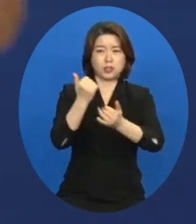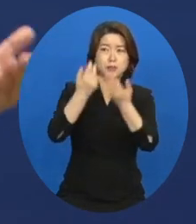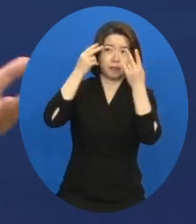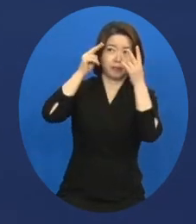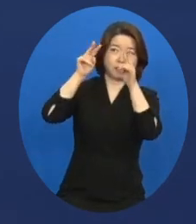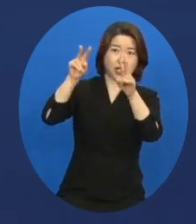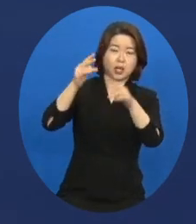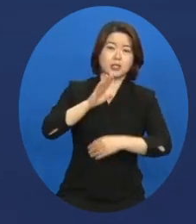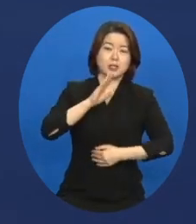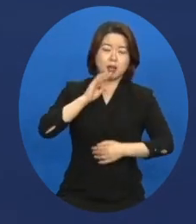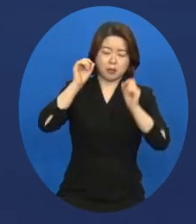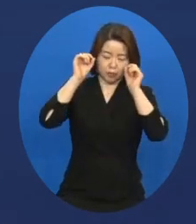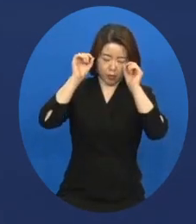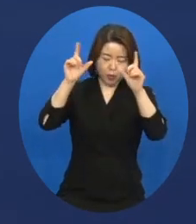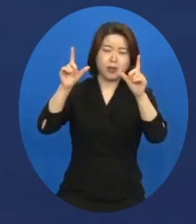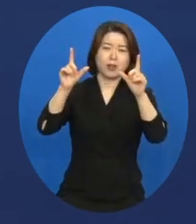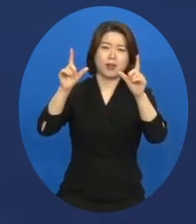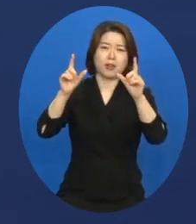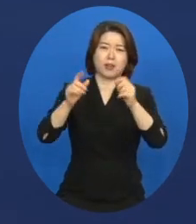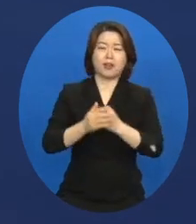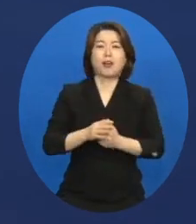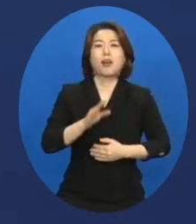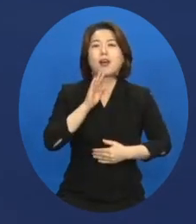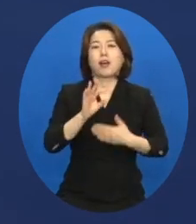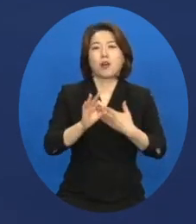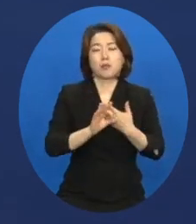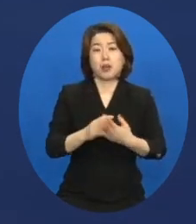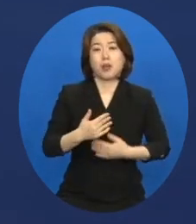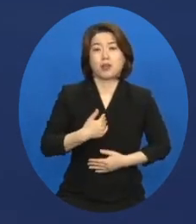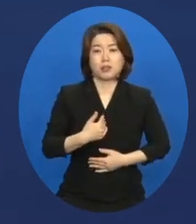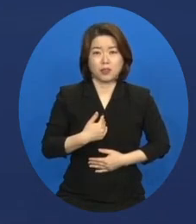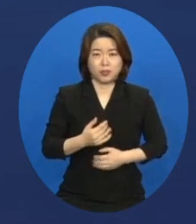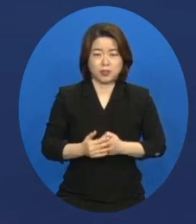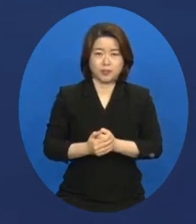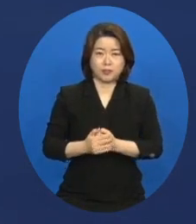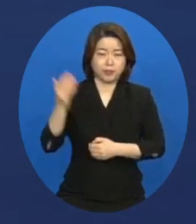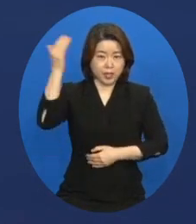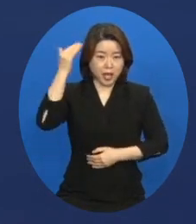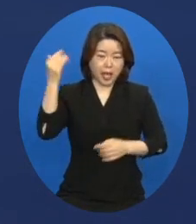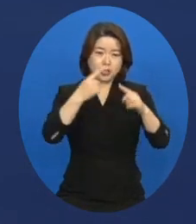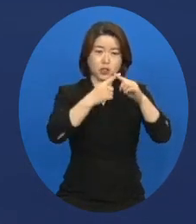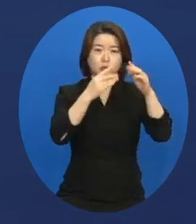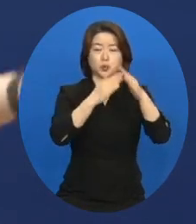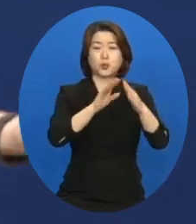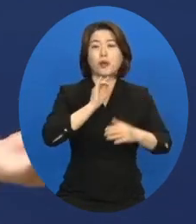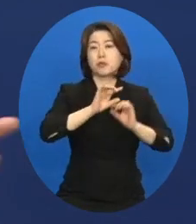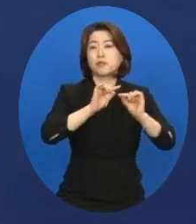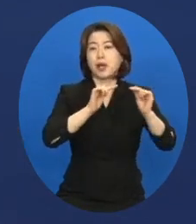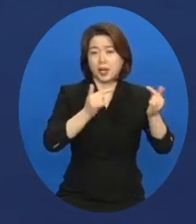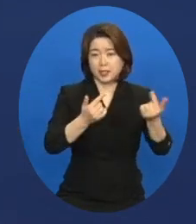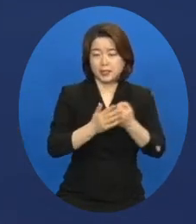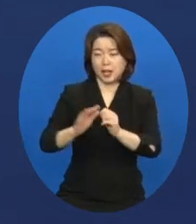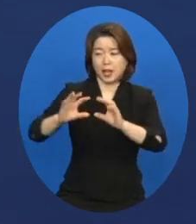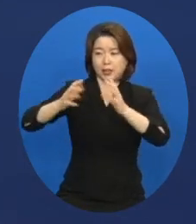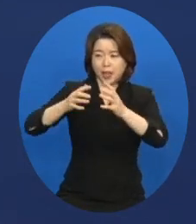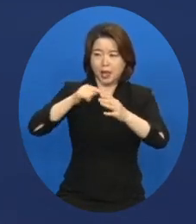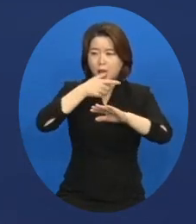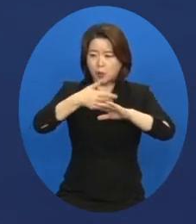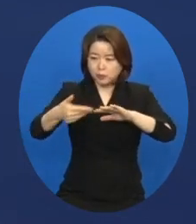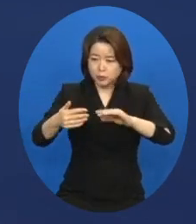눈이 정말 열리는 겁니다. 그러면 저는 우리 한국 교회뿐만 아니고 나라와 민족이